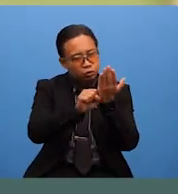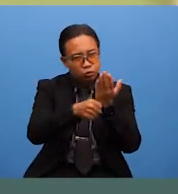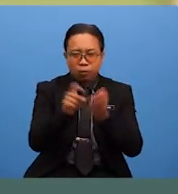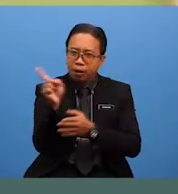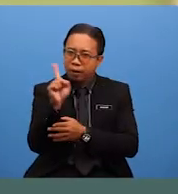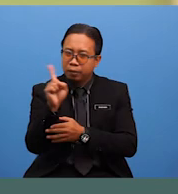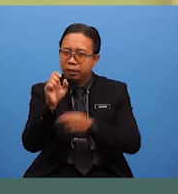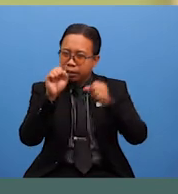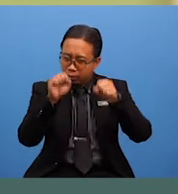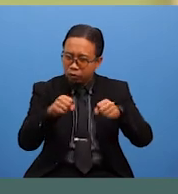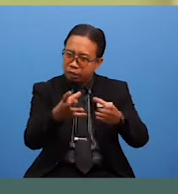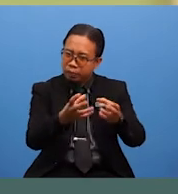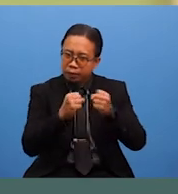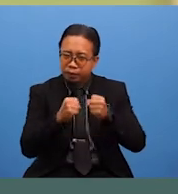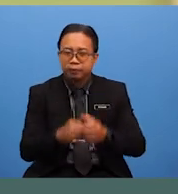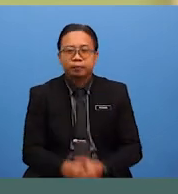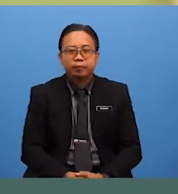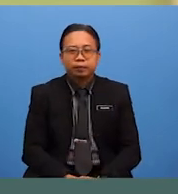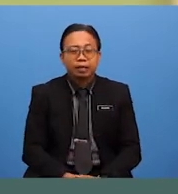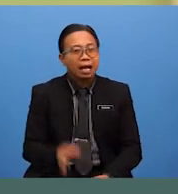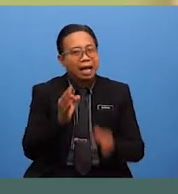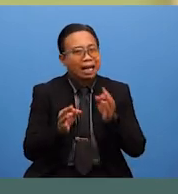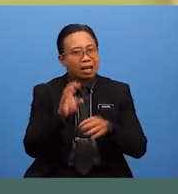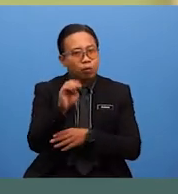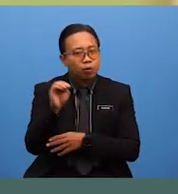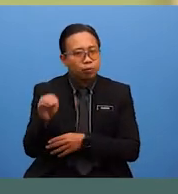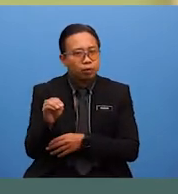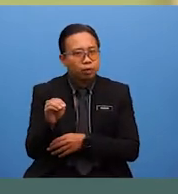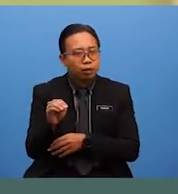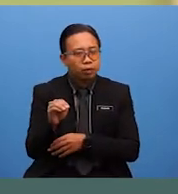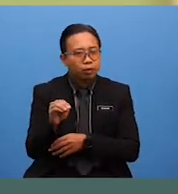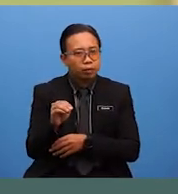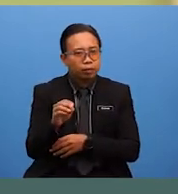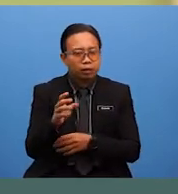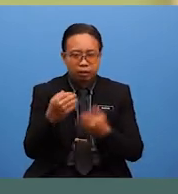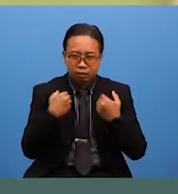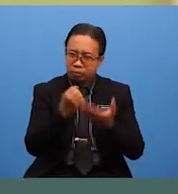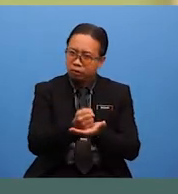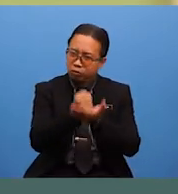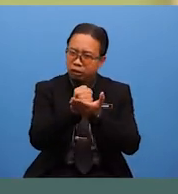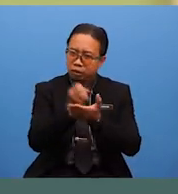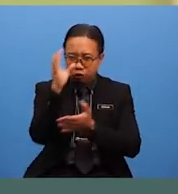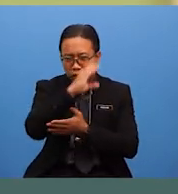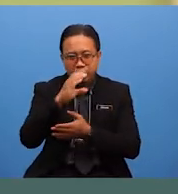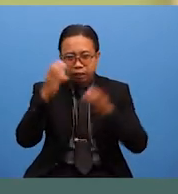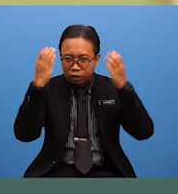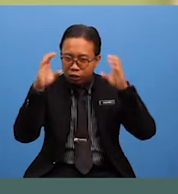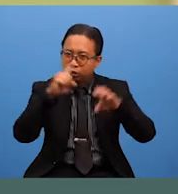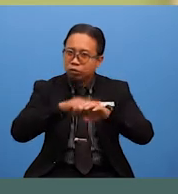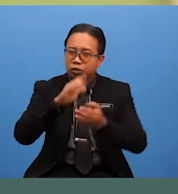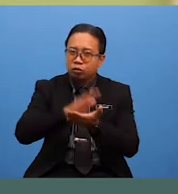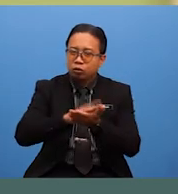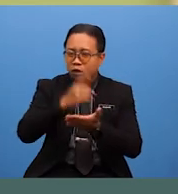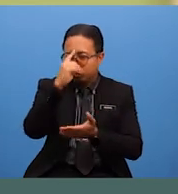yang boleh diperolehi sekiranya murid-murid memerlukan bantuan Carilah guru di sekolah untuk